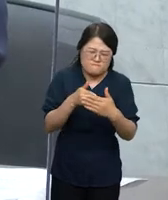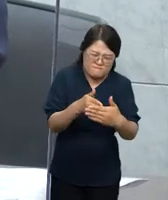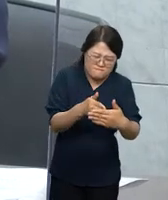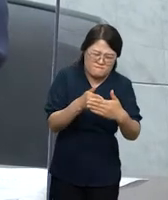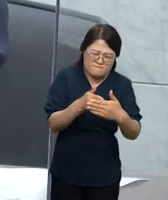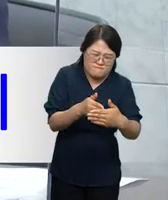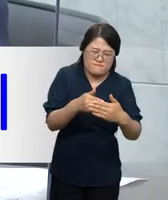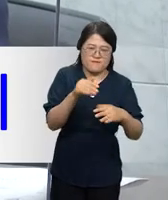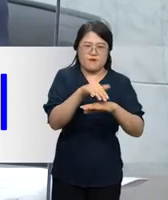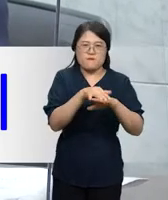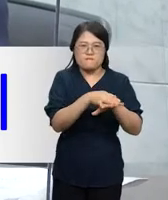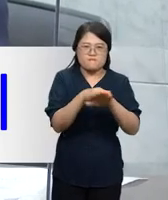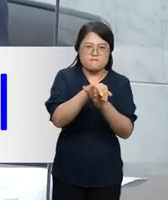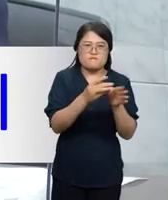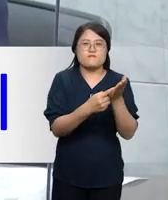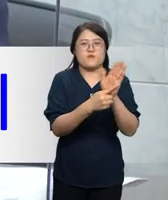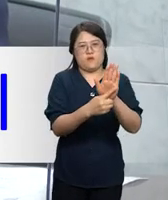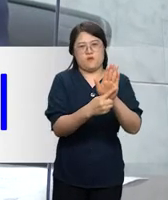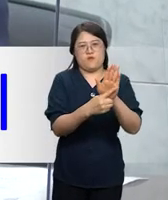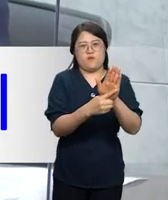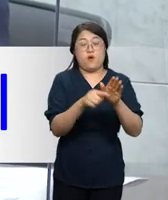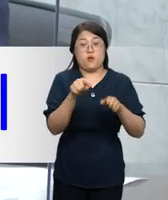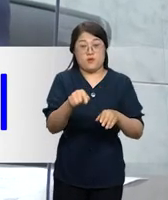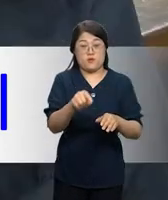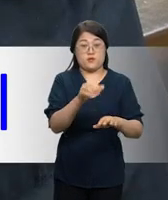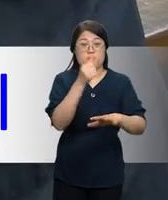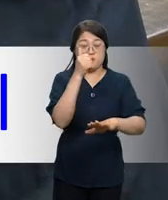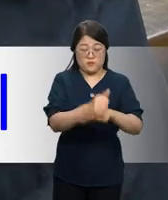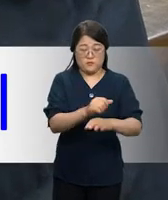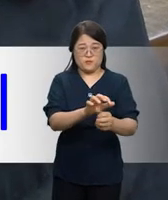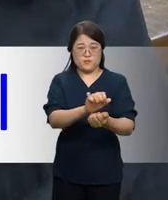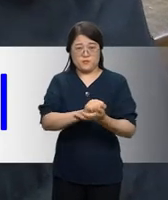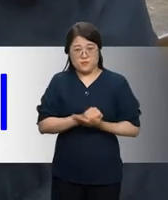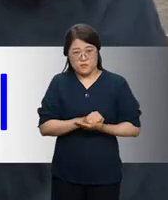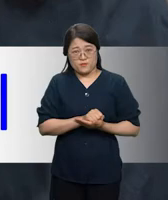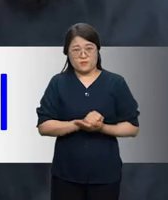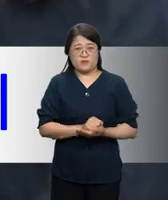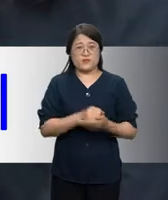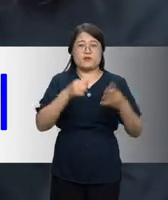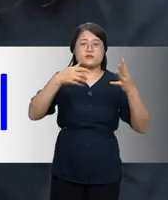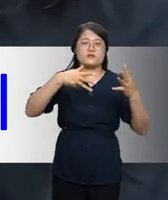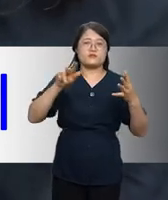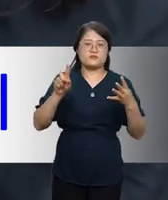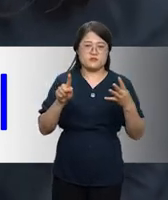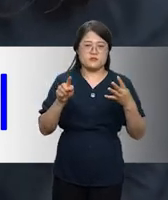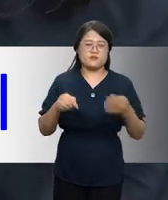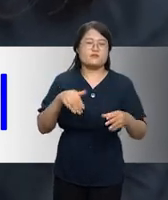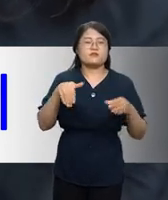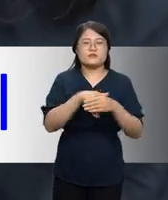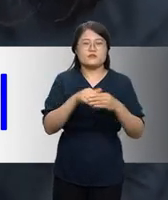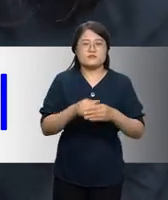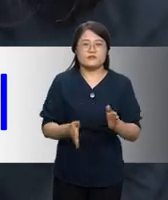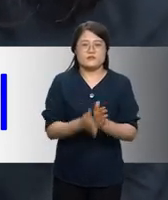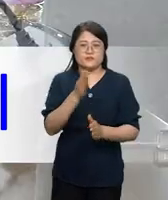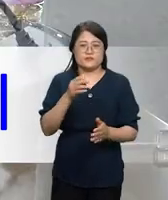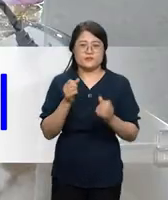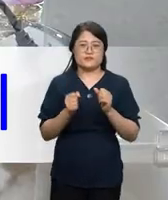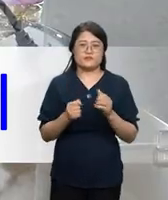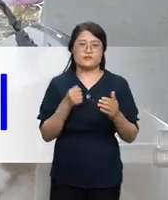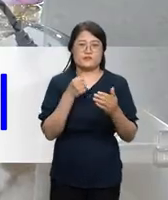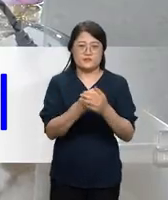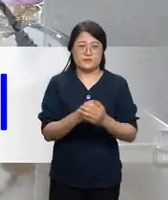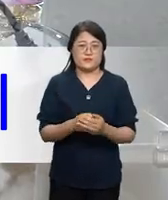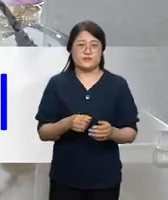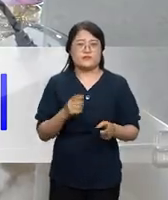포함됐는데요. 시는 용역 결과를 바탕으로 문화체육관광부에서 추진하는 제4차 문화도시 지정 공모에